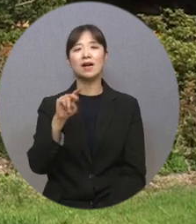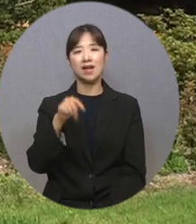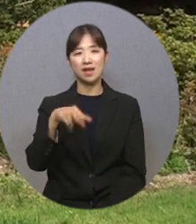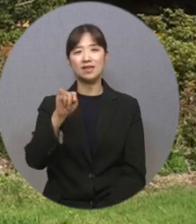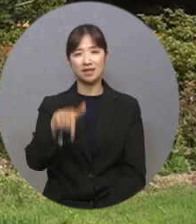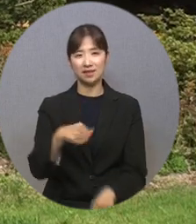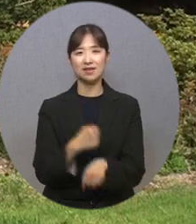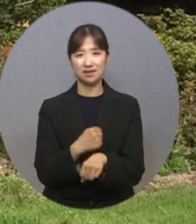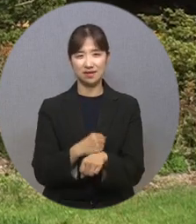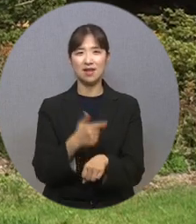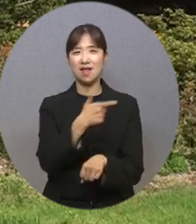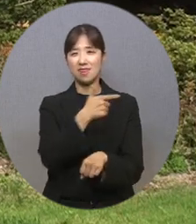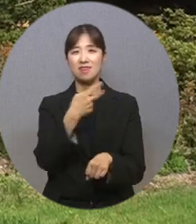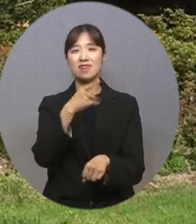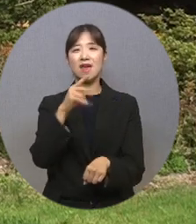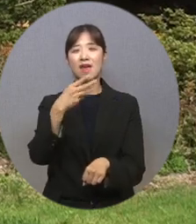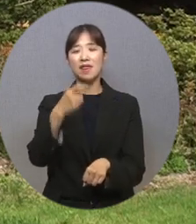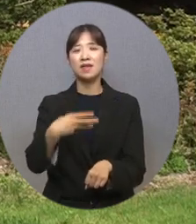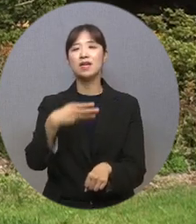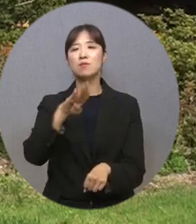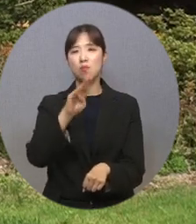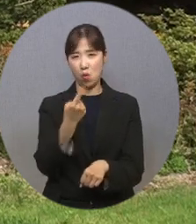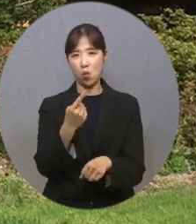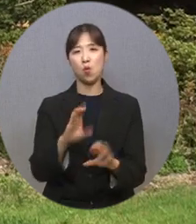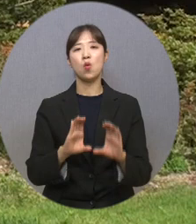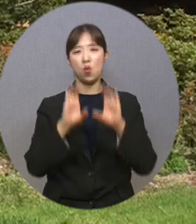했어요. 대들보를 올렸죠.